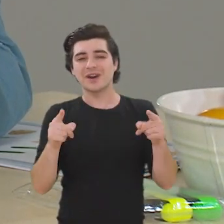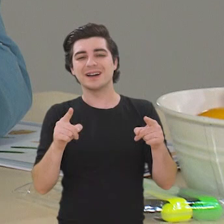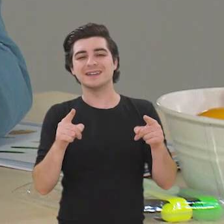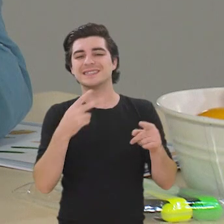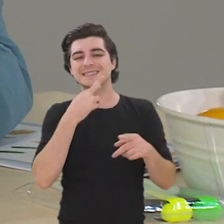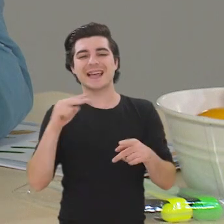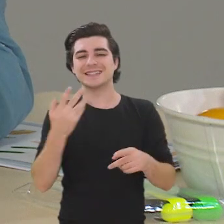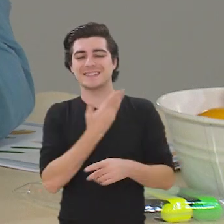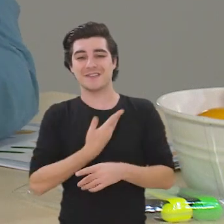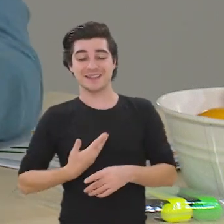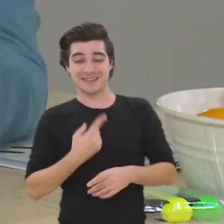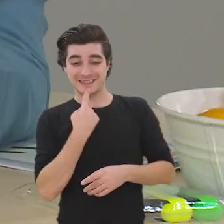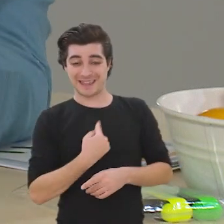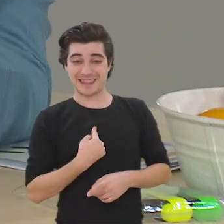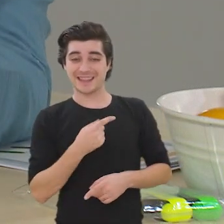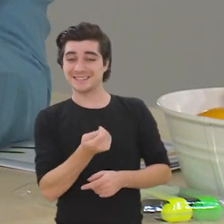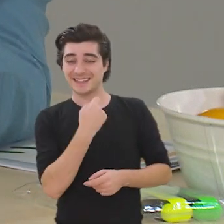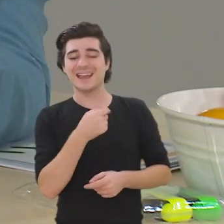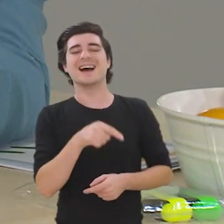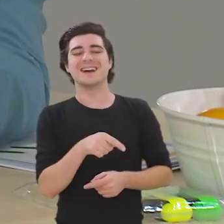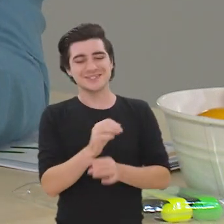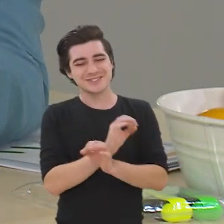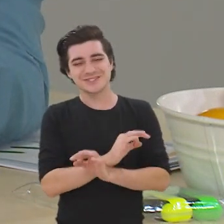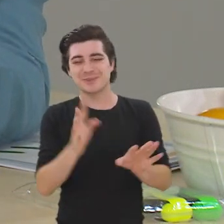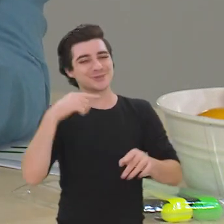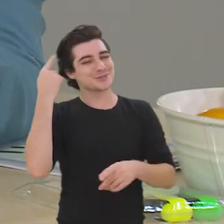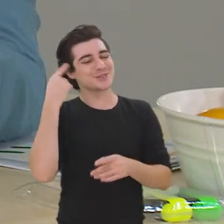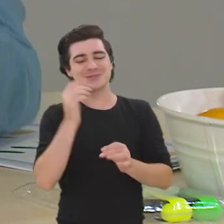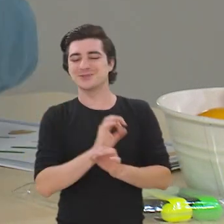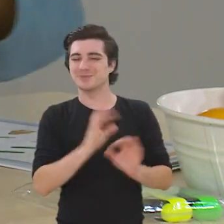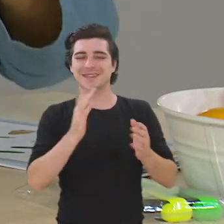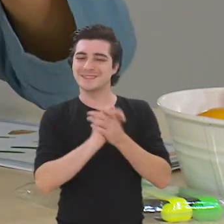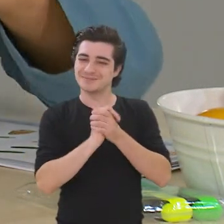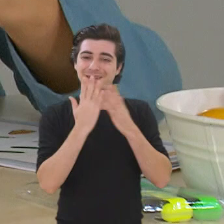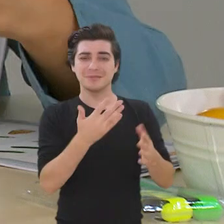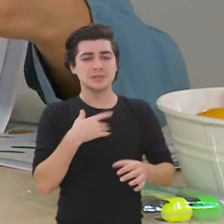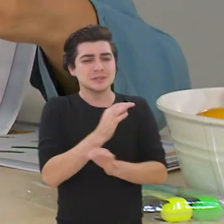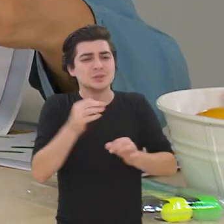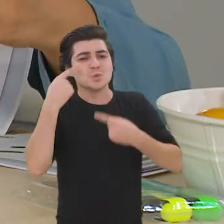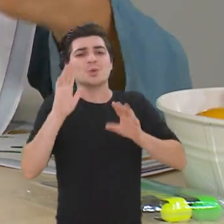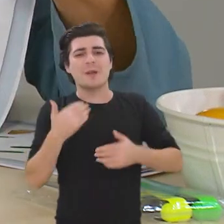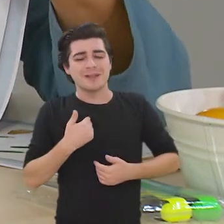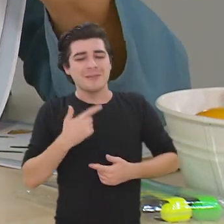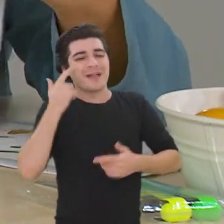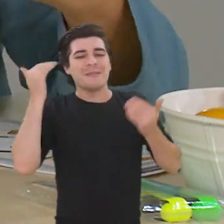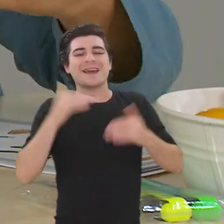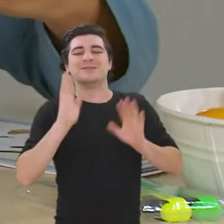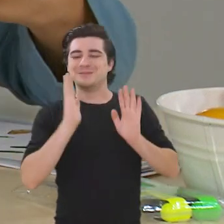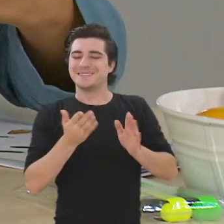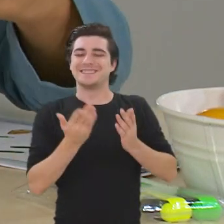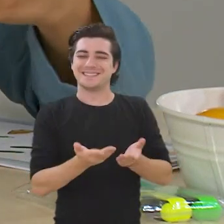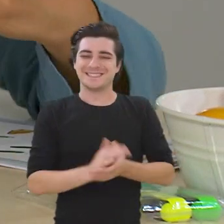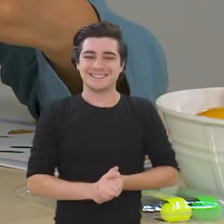renkleri sevdiğimizi söyledi. Süpersin, müthiş bir düşünce. Tebrik ederim seni. Ben bunu hiç düşünmemiştim. Aklıma